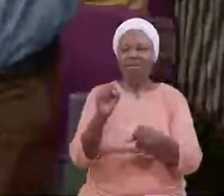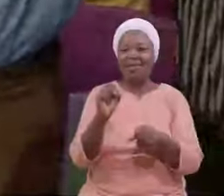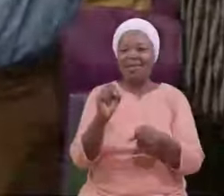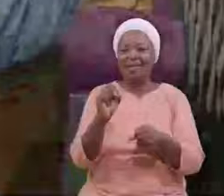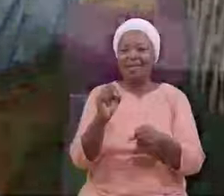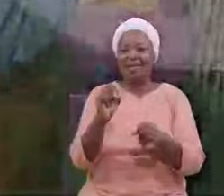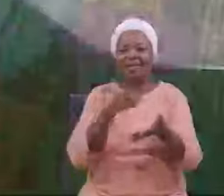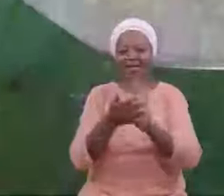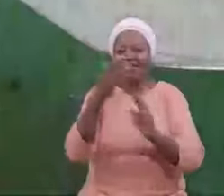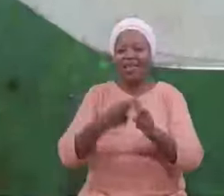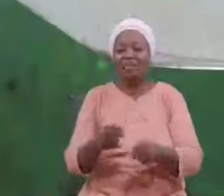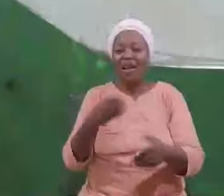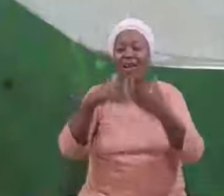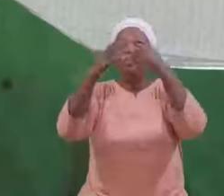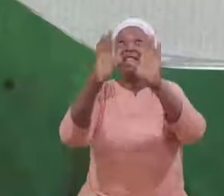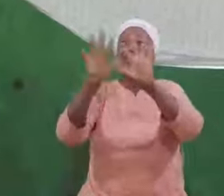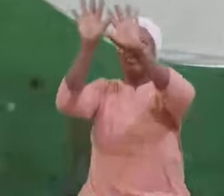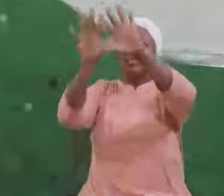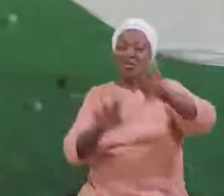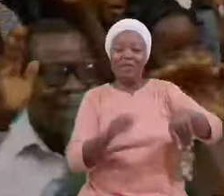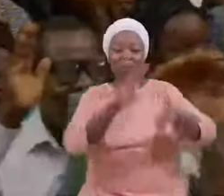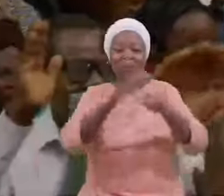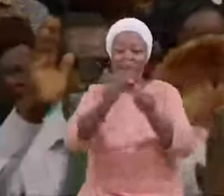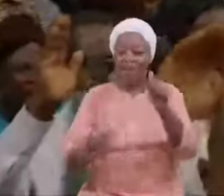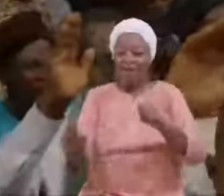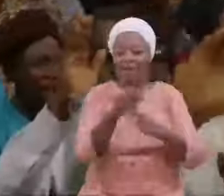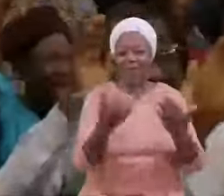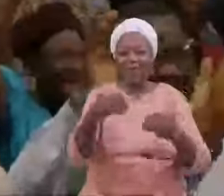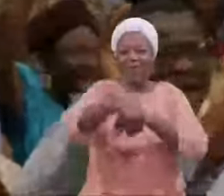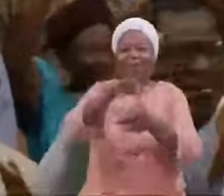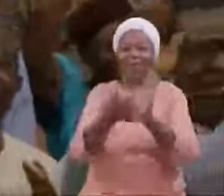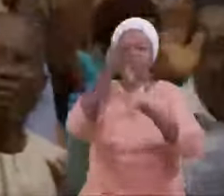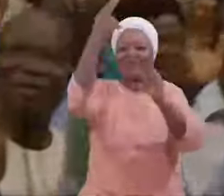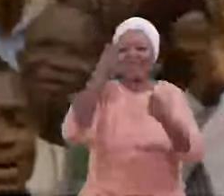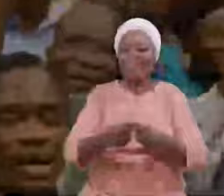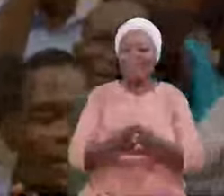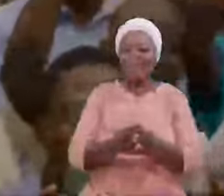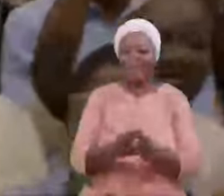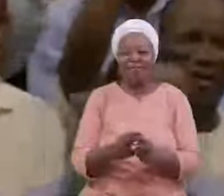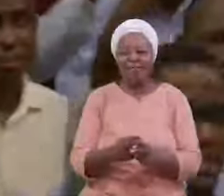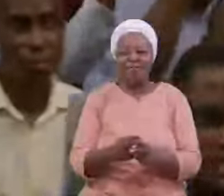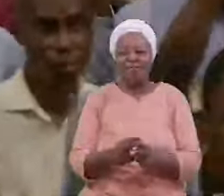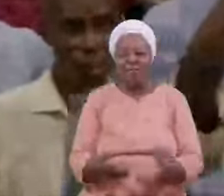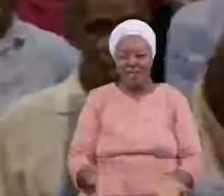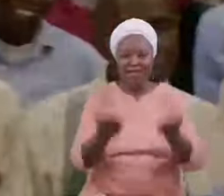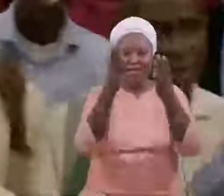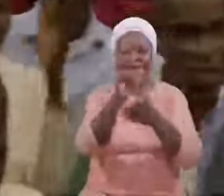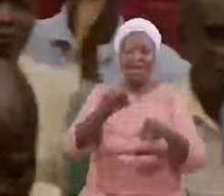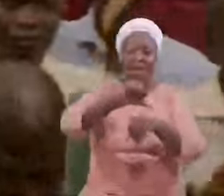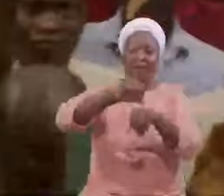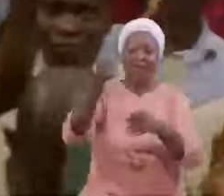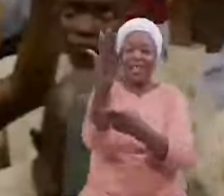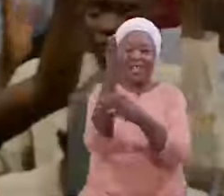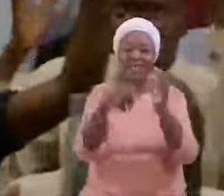la pluie du ciel sur tout le monde ce soir au nom de Jésus. Levez ses mains, ointe la